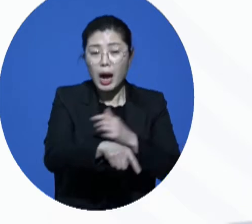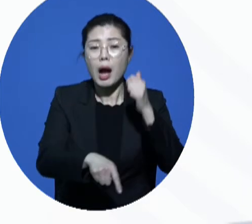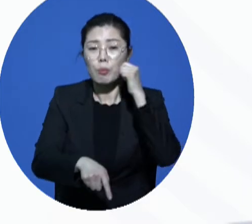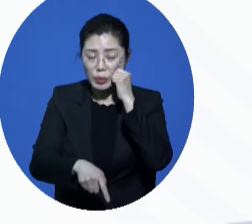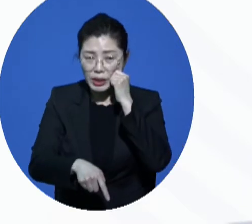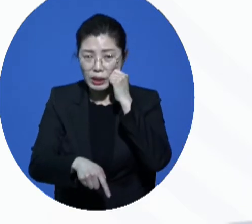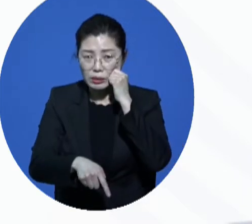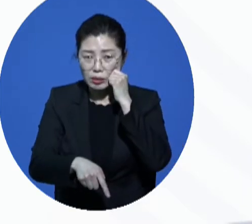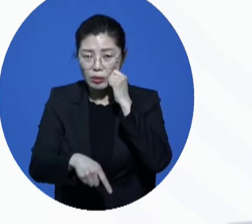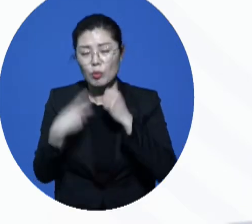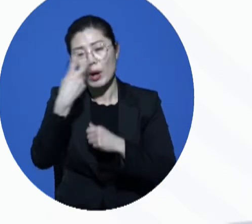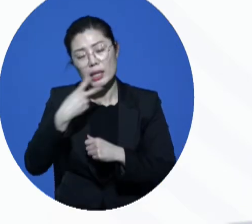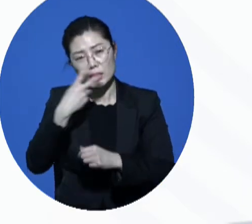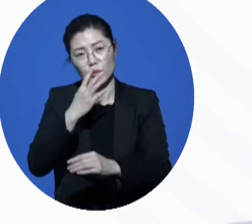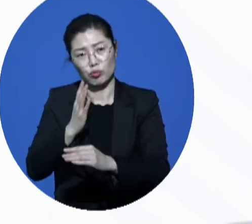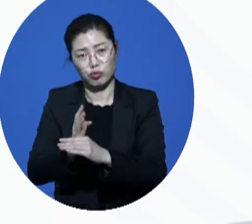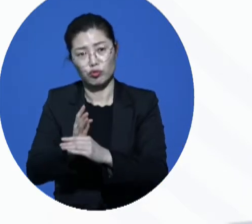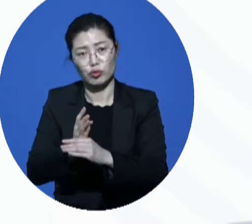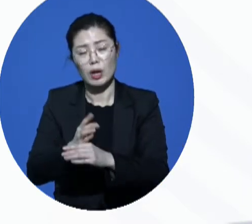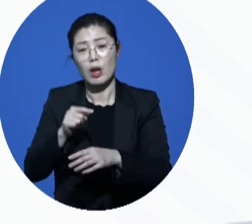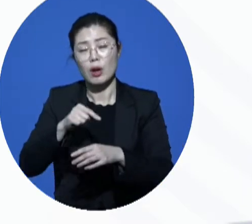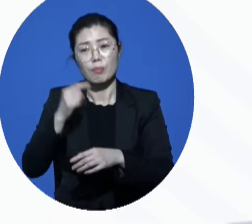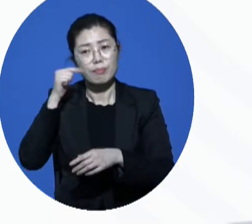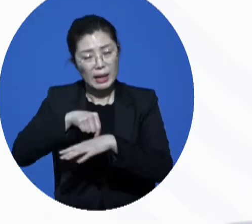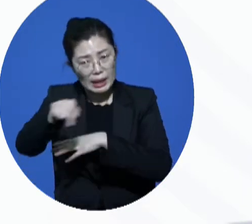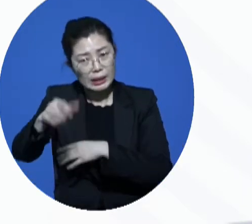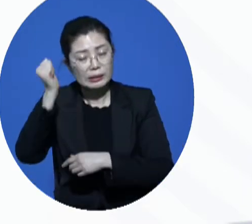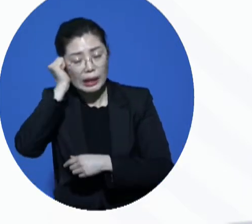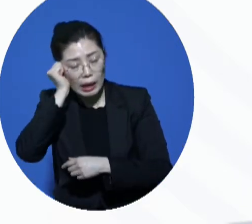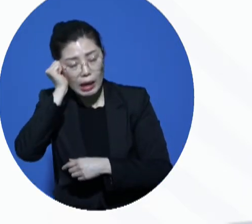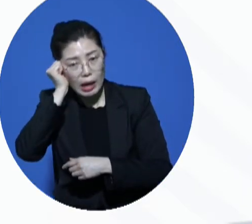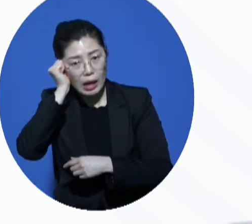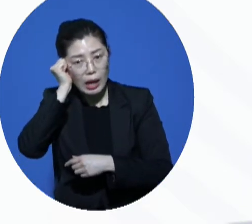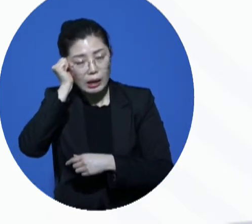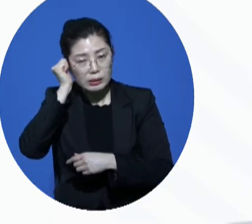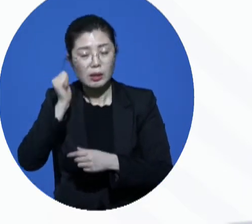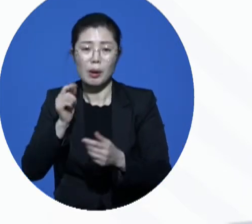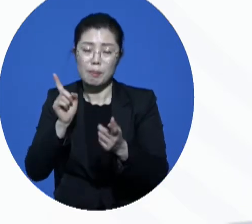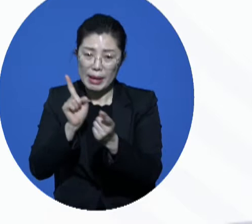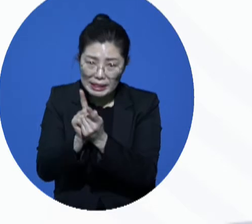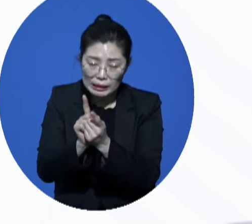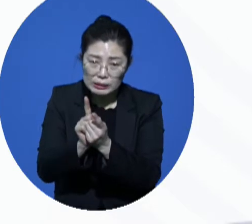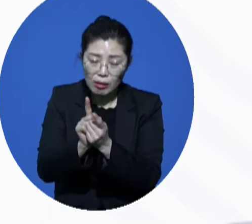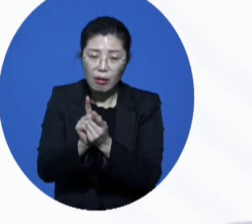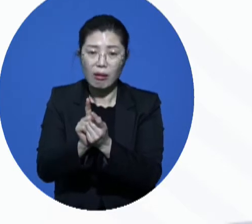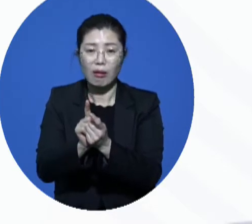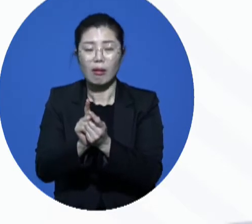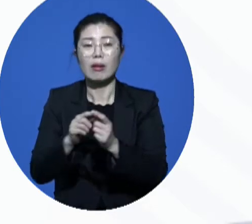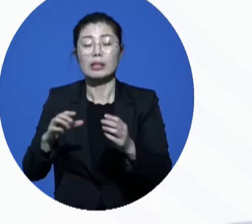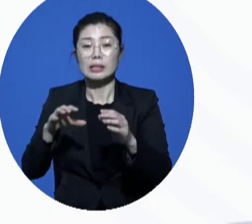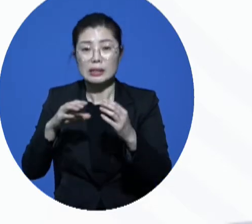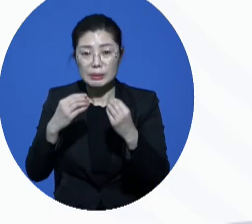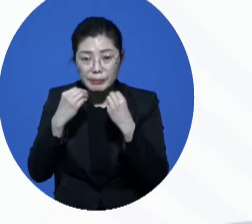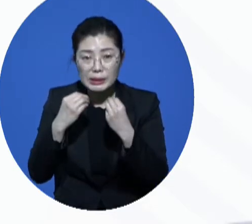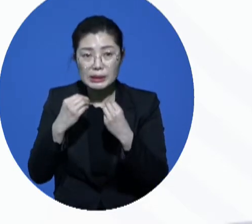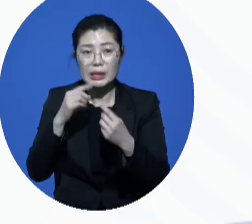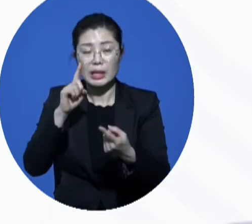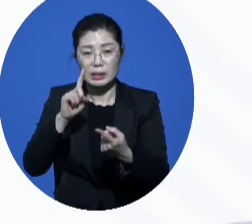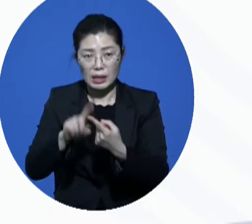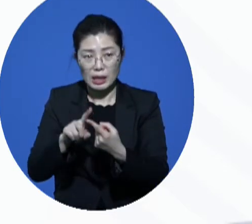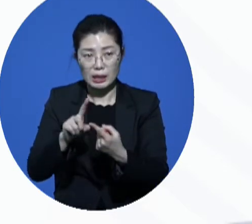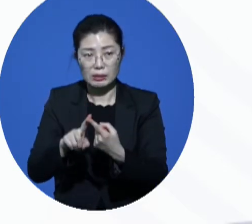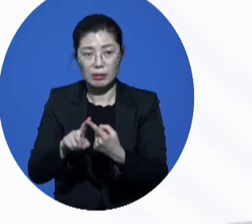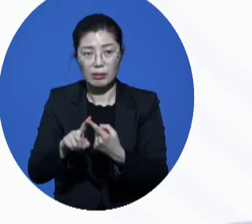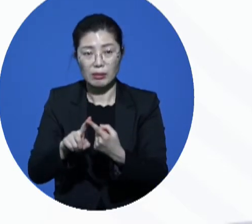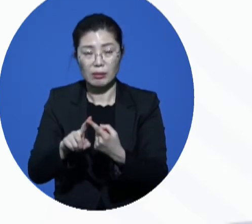대구시에서는 이러한 외출, 외박, 원칙적 금지에 대한 내용들을 행정명령 고시로